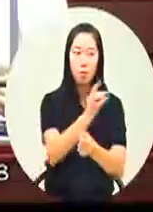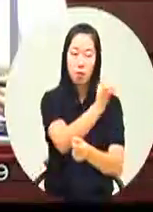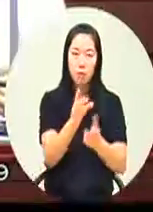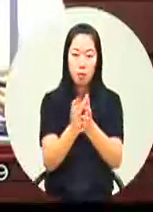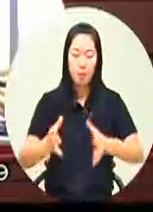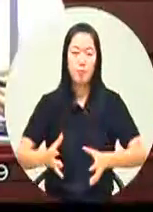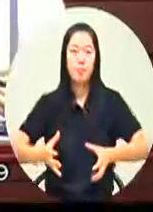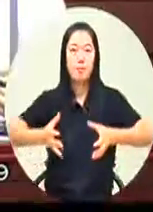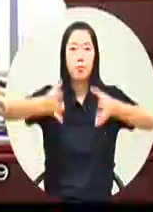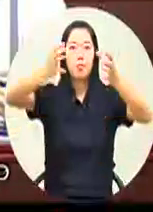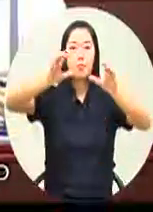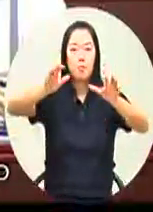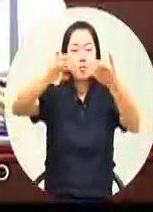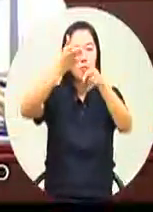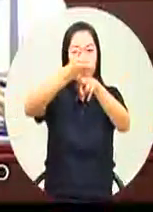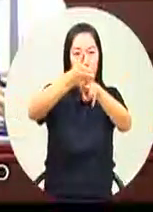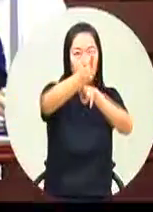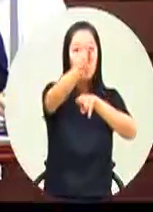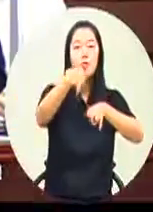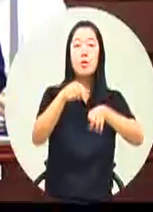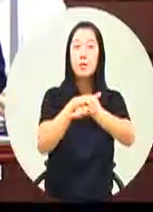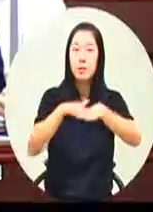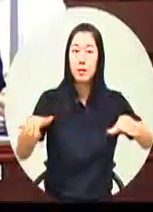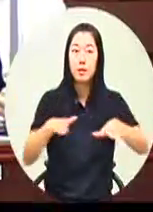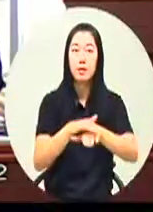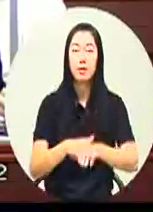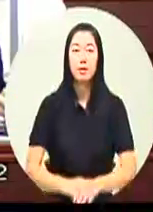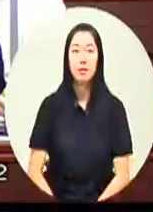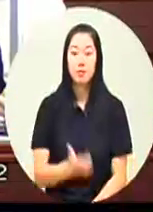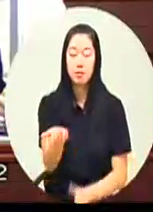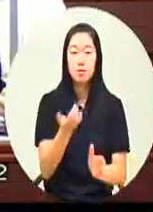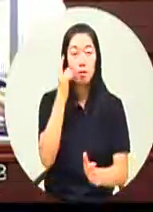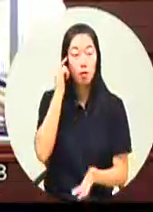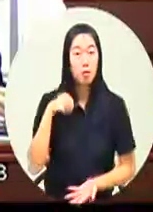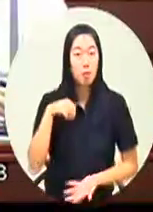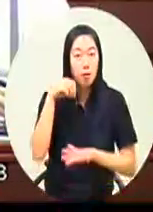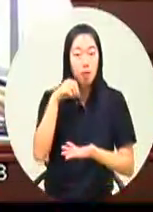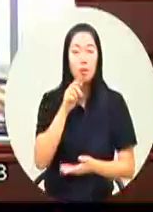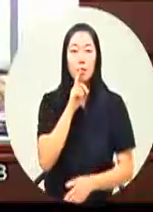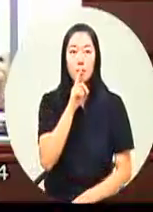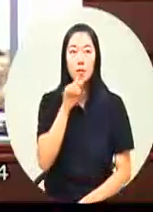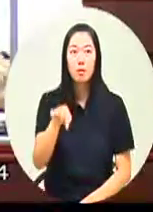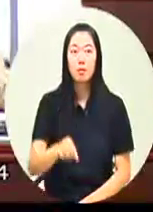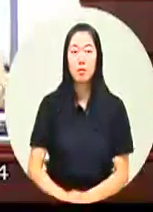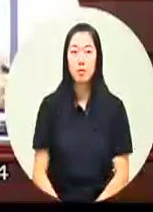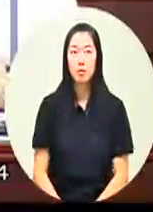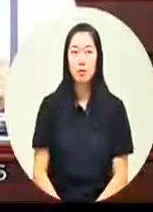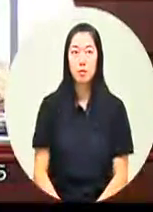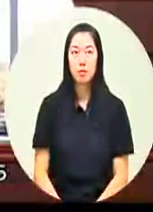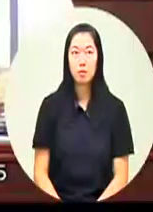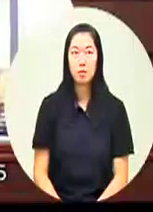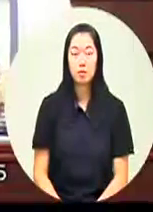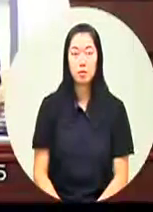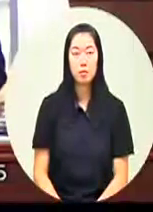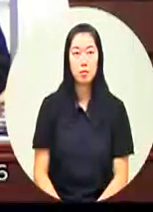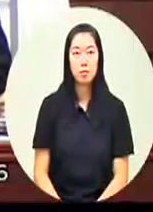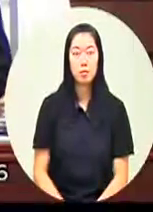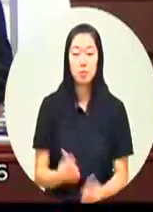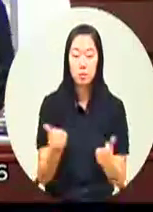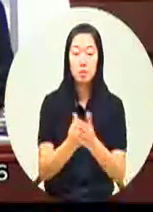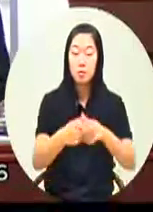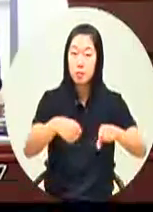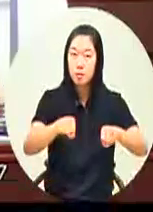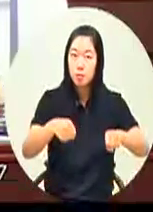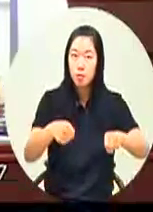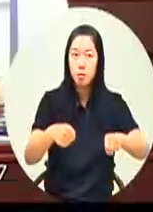哦，为了避免跟地面的交织。那刚才议员所提到的是说私有运具。特别 是 像 摩托车 的摩